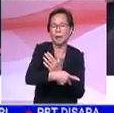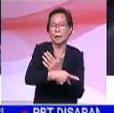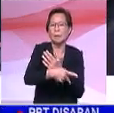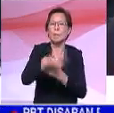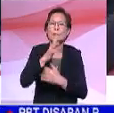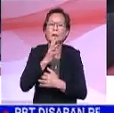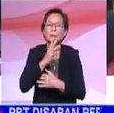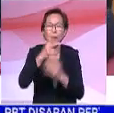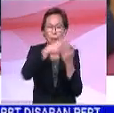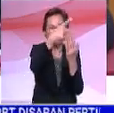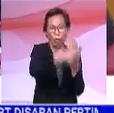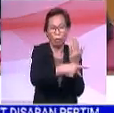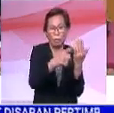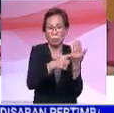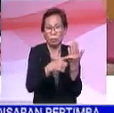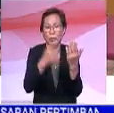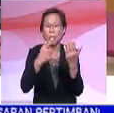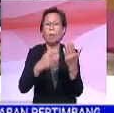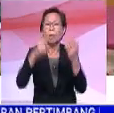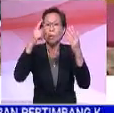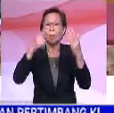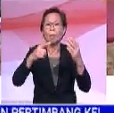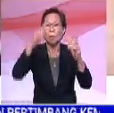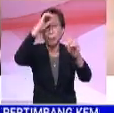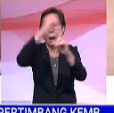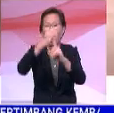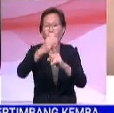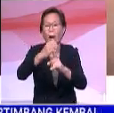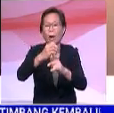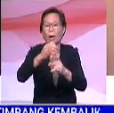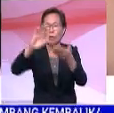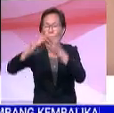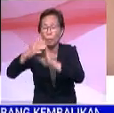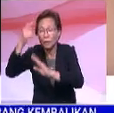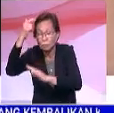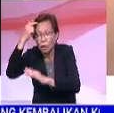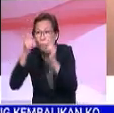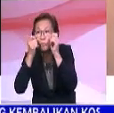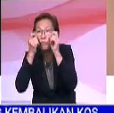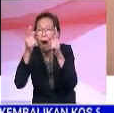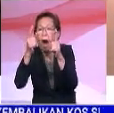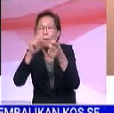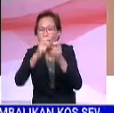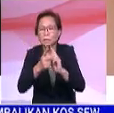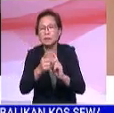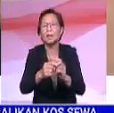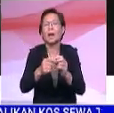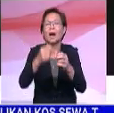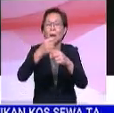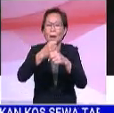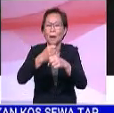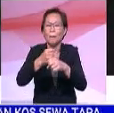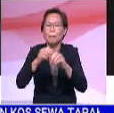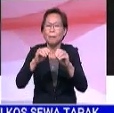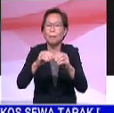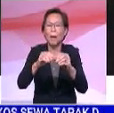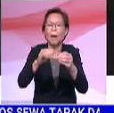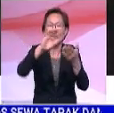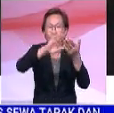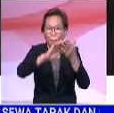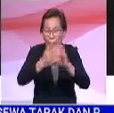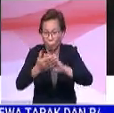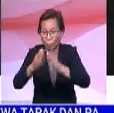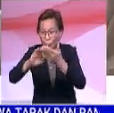Zulkifli, program berkenaan bermatlamat melahirkan komuniti celik digital serta membangunkan golongan usahawan dengan sistem pemasaran